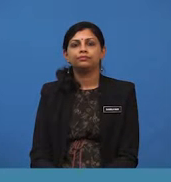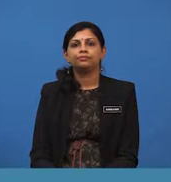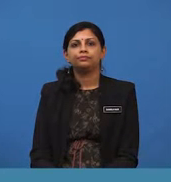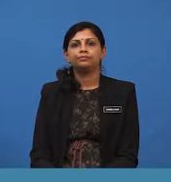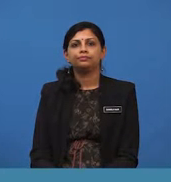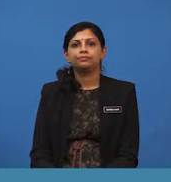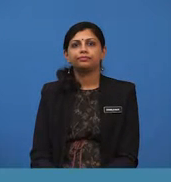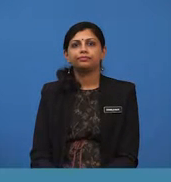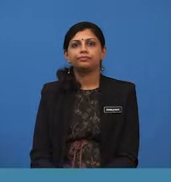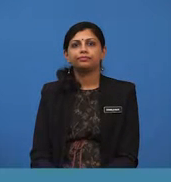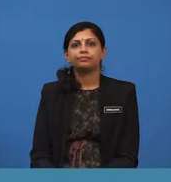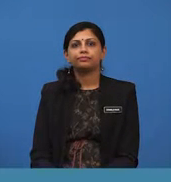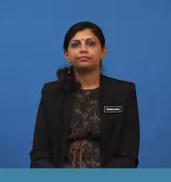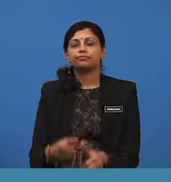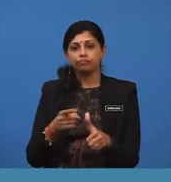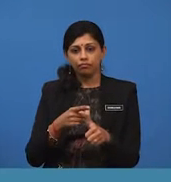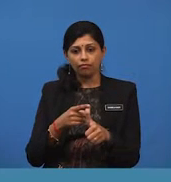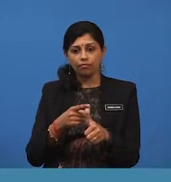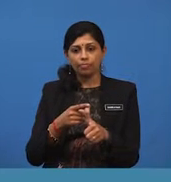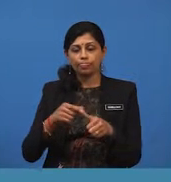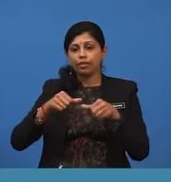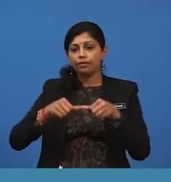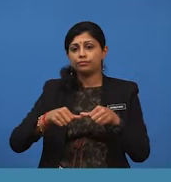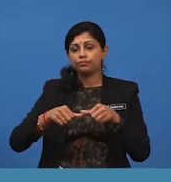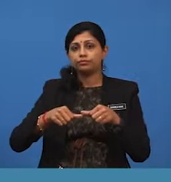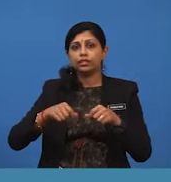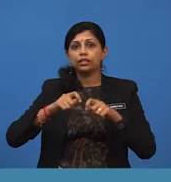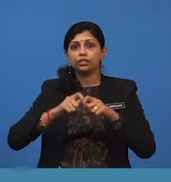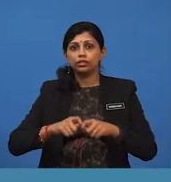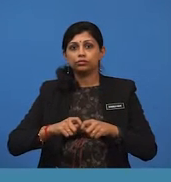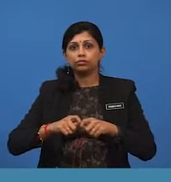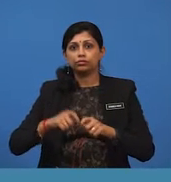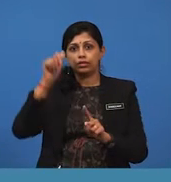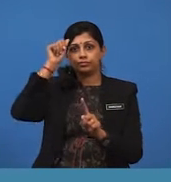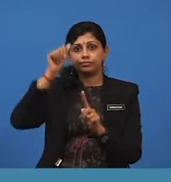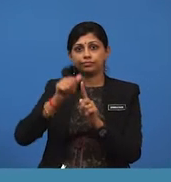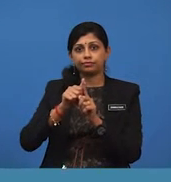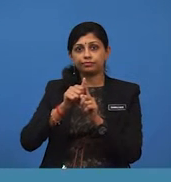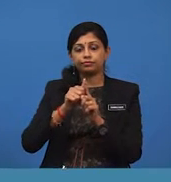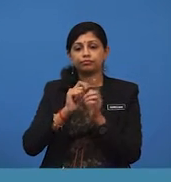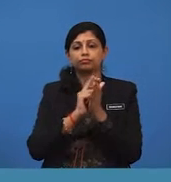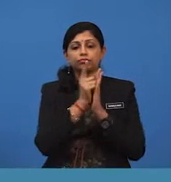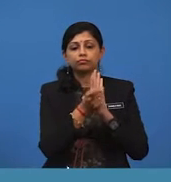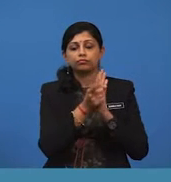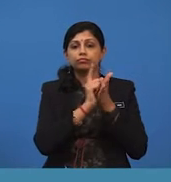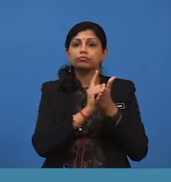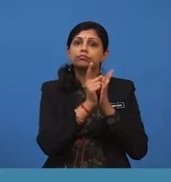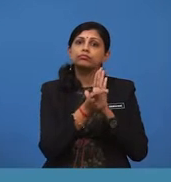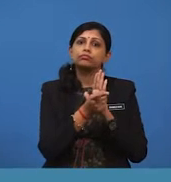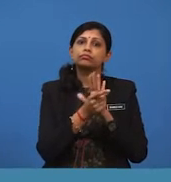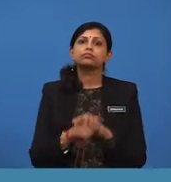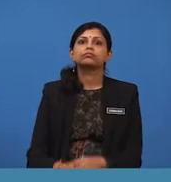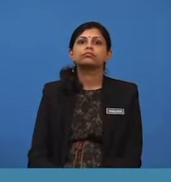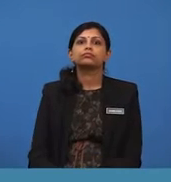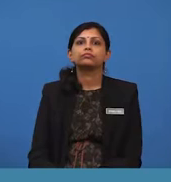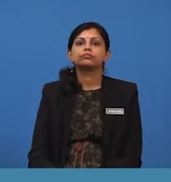Soalan pertama, tentukan arah pesongan galvanometer apabila magnet bar